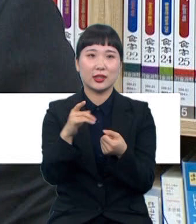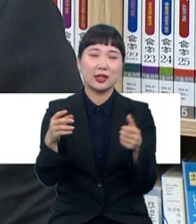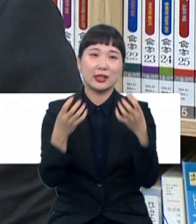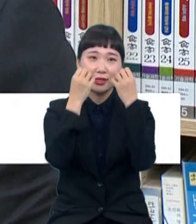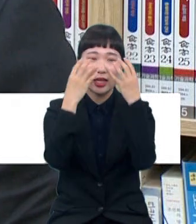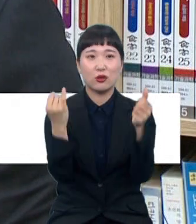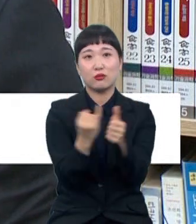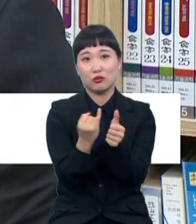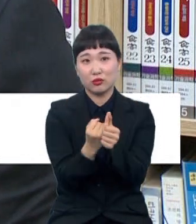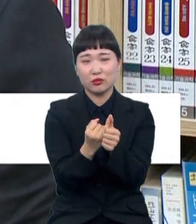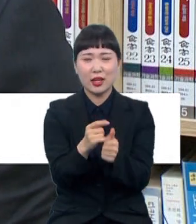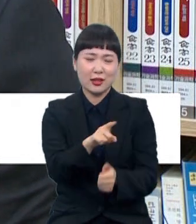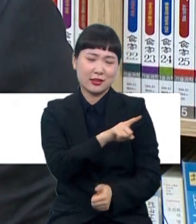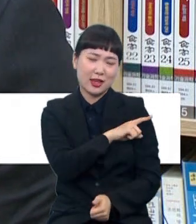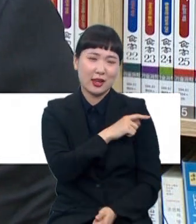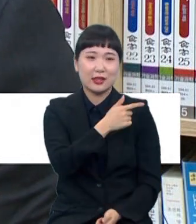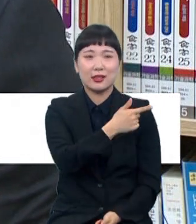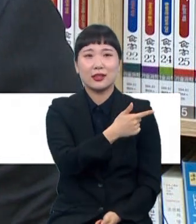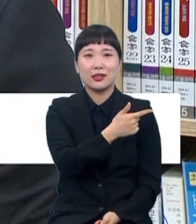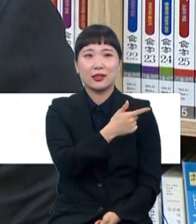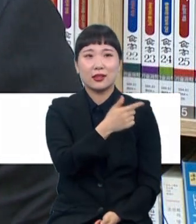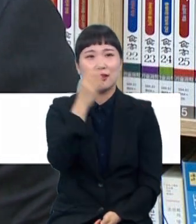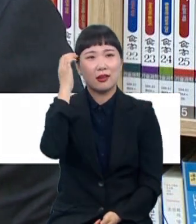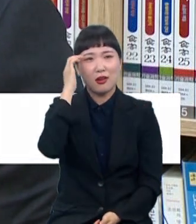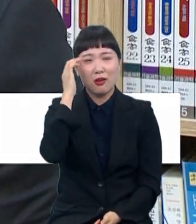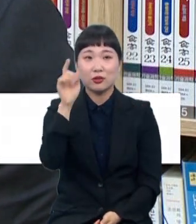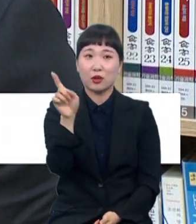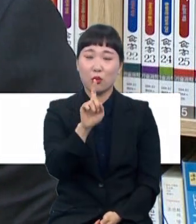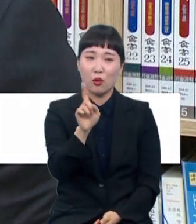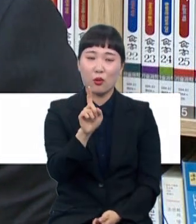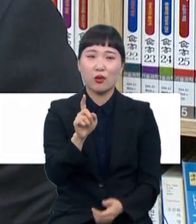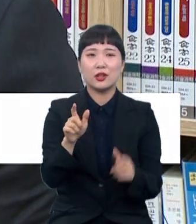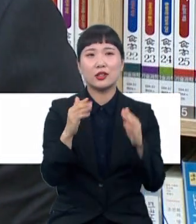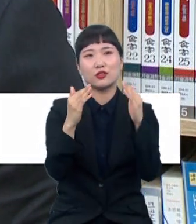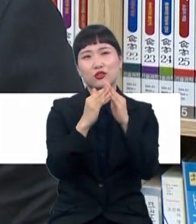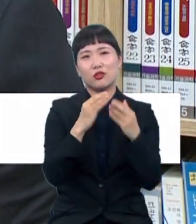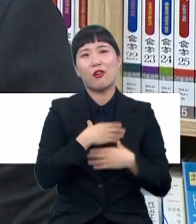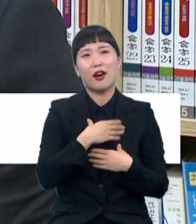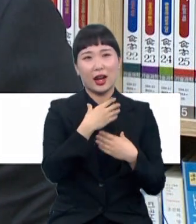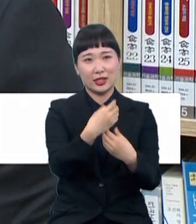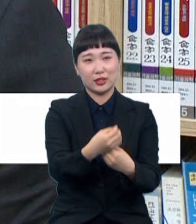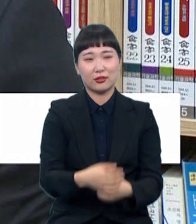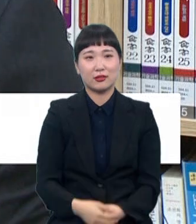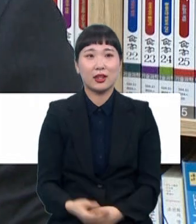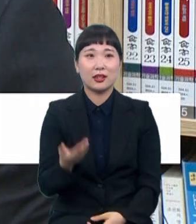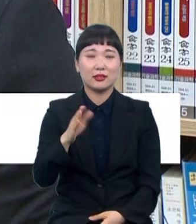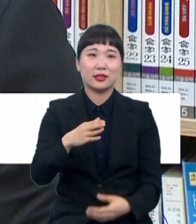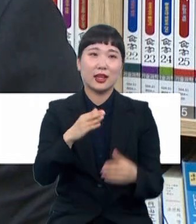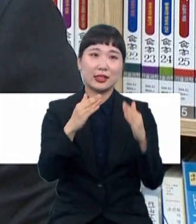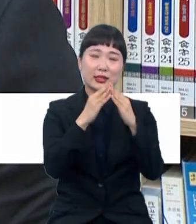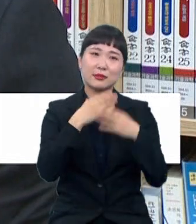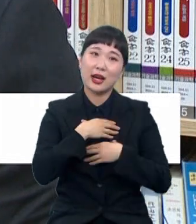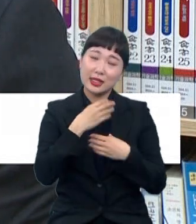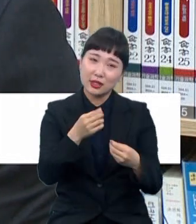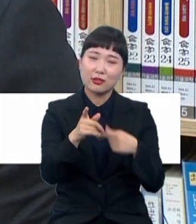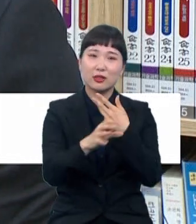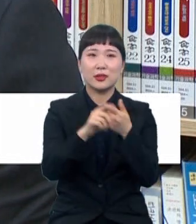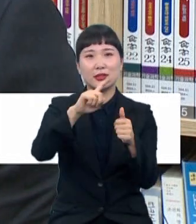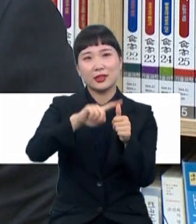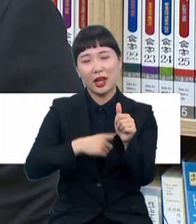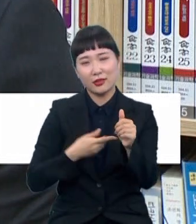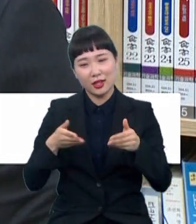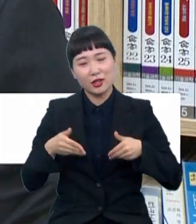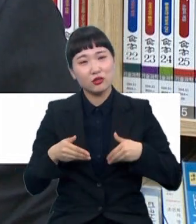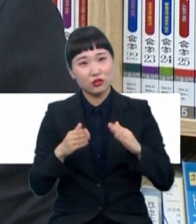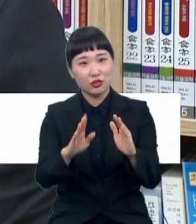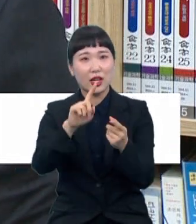제일 고민거리가 사실은 주거 안정이거든요. 근데 그 주거 안정이 돼야지만 그 출산에 대한 계획도 세울 수가